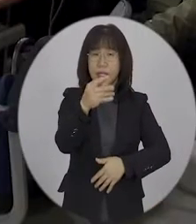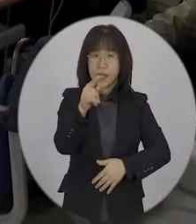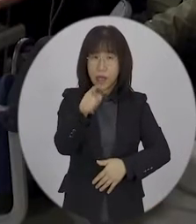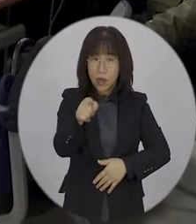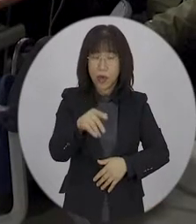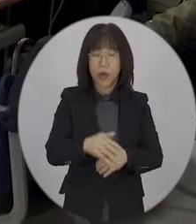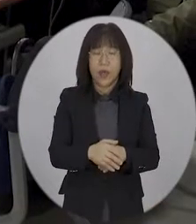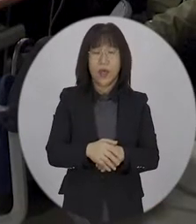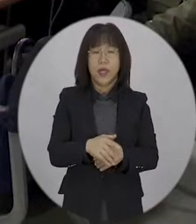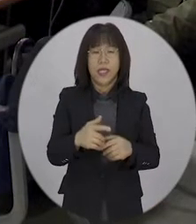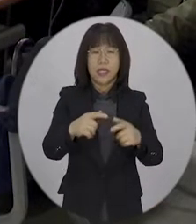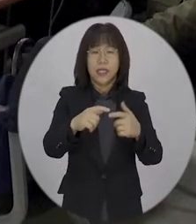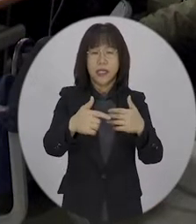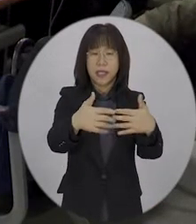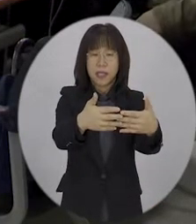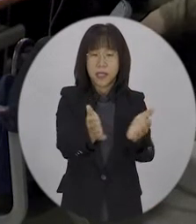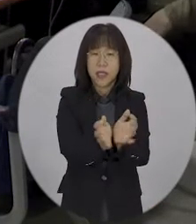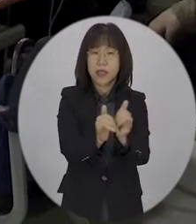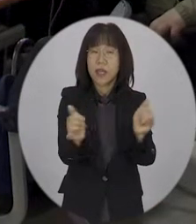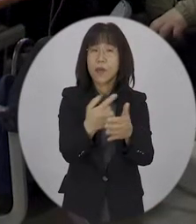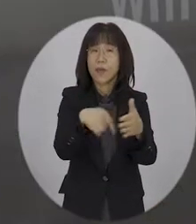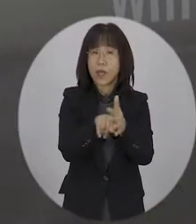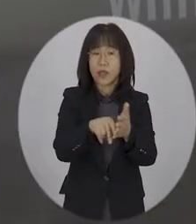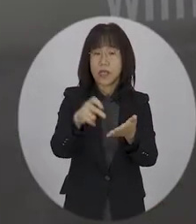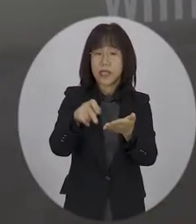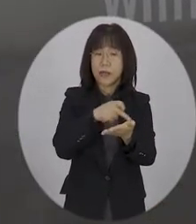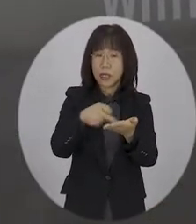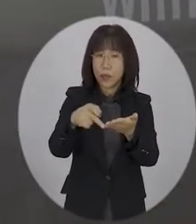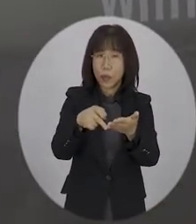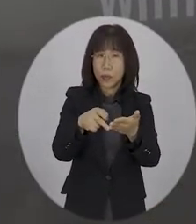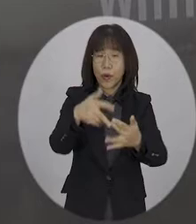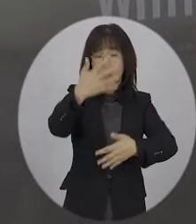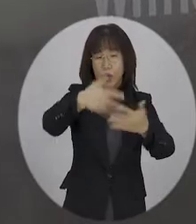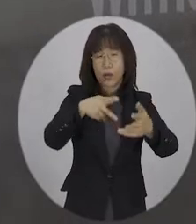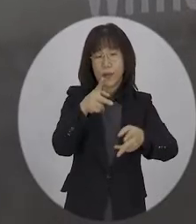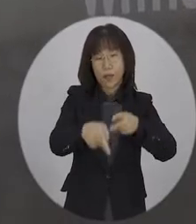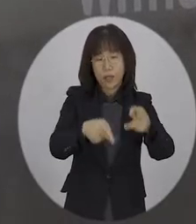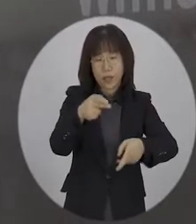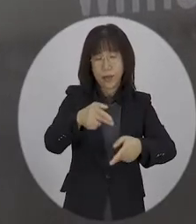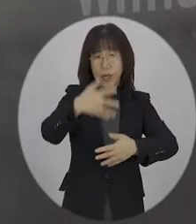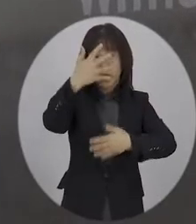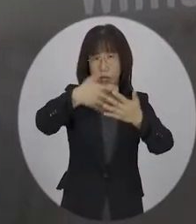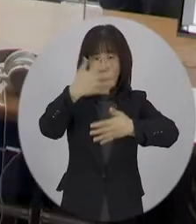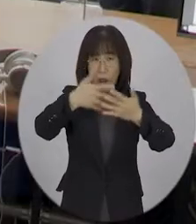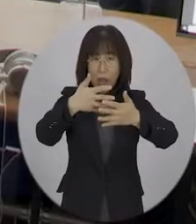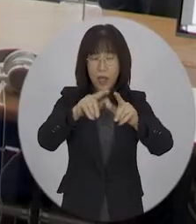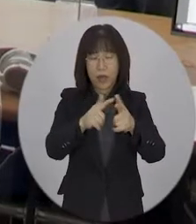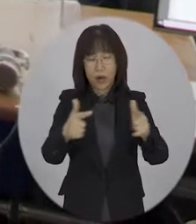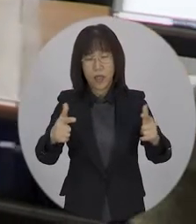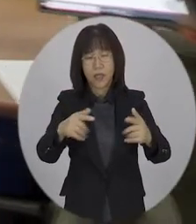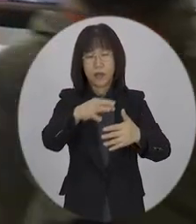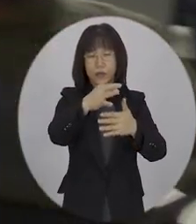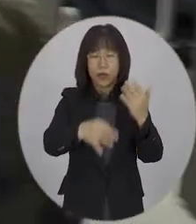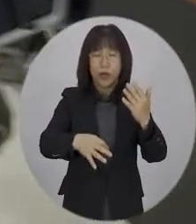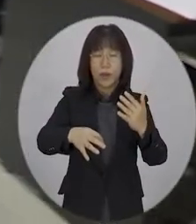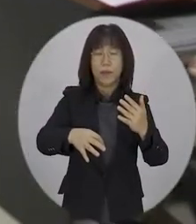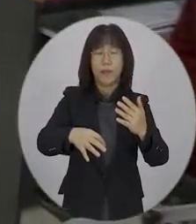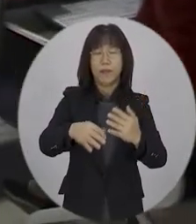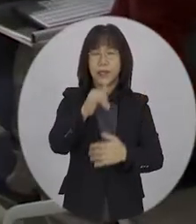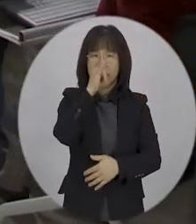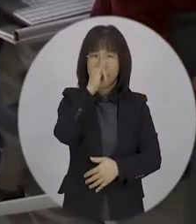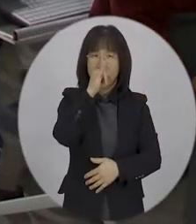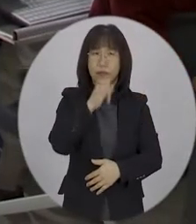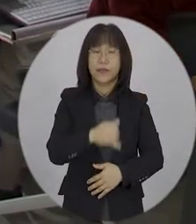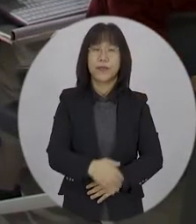주민들의 미디어 역량 강화를 위한 스마트폰 영상 편집 영화로 배우는 임무나 강좌 등 다양한 프로그램도 운영하고